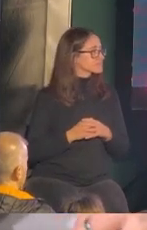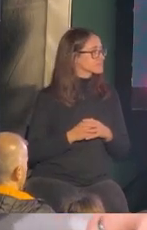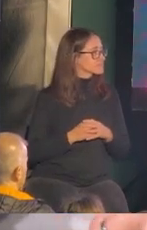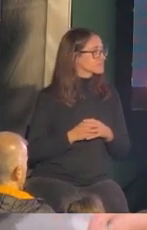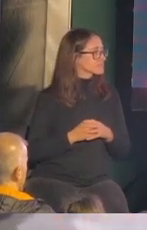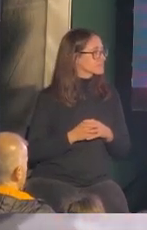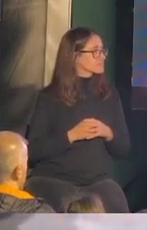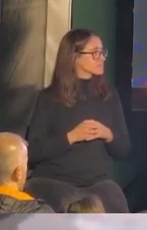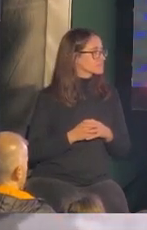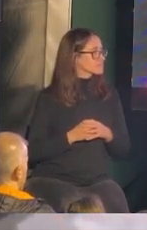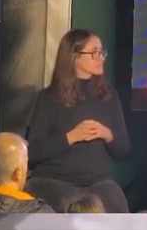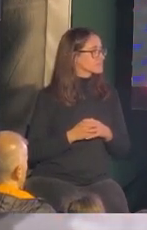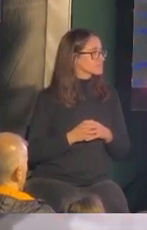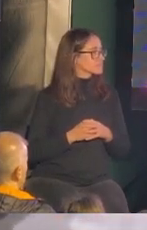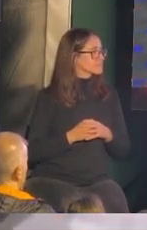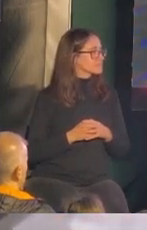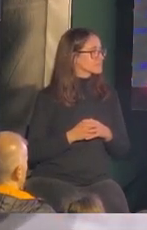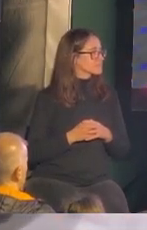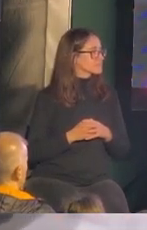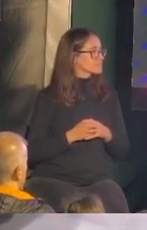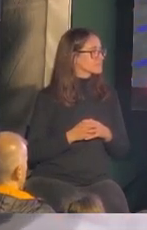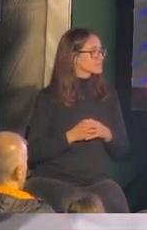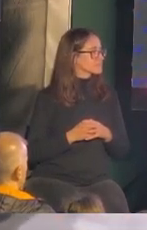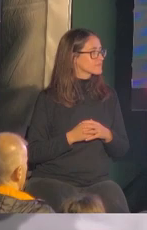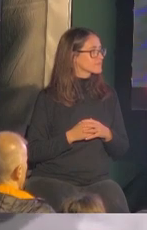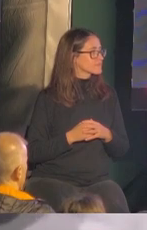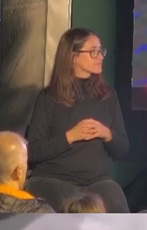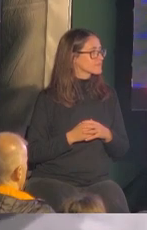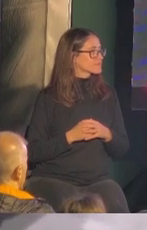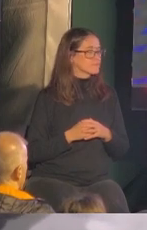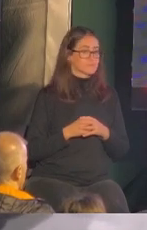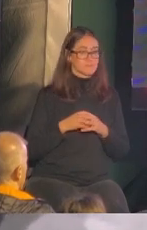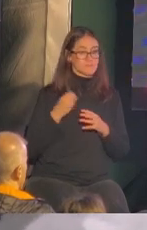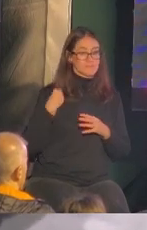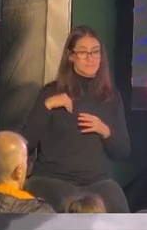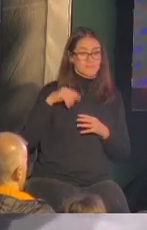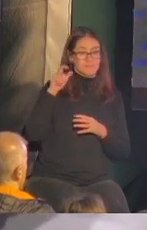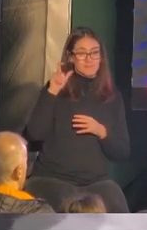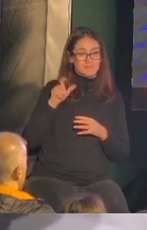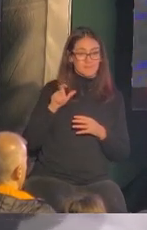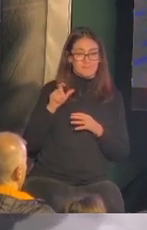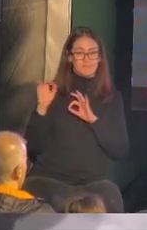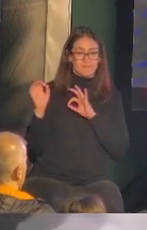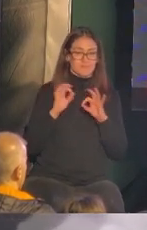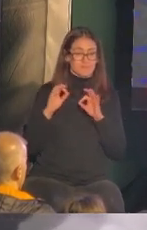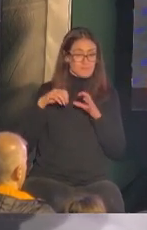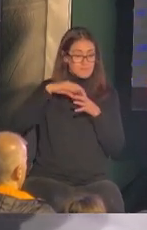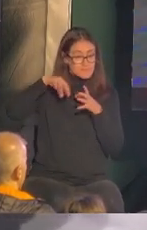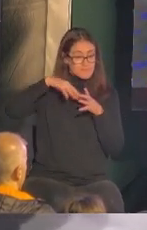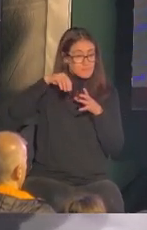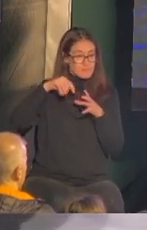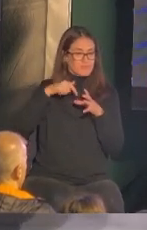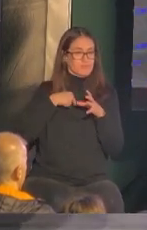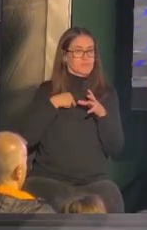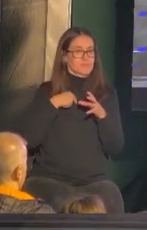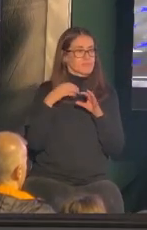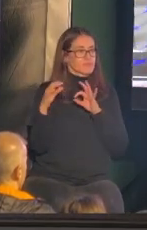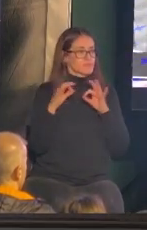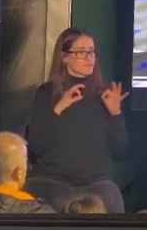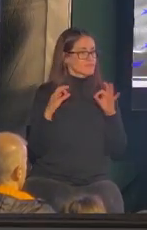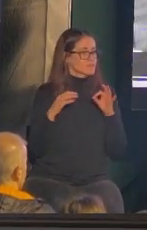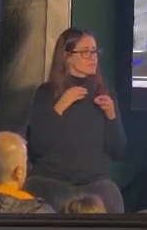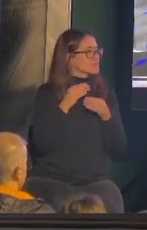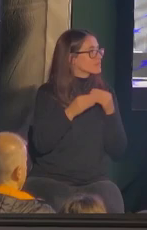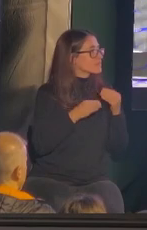petites. Bueno, mentre el Martín es prepara el merengue, el que faré és preparar la part que